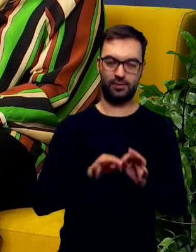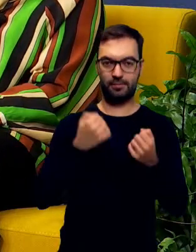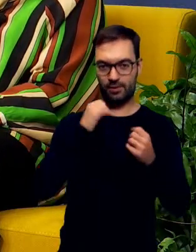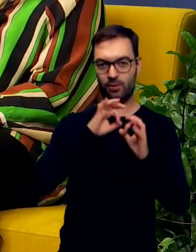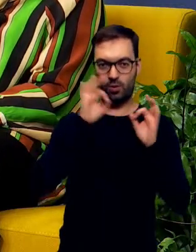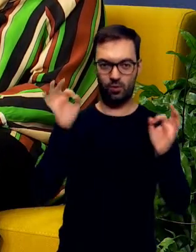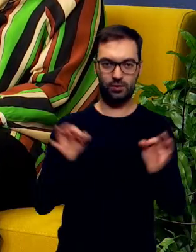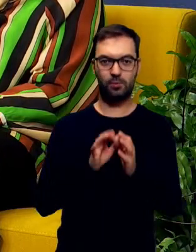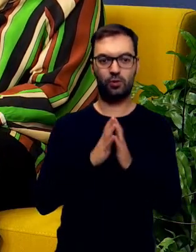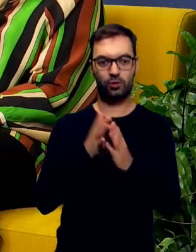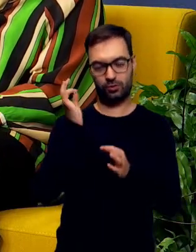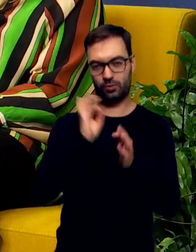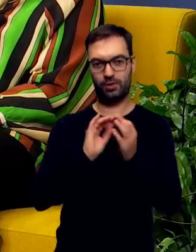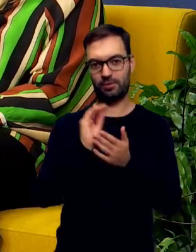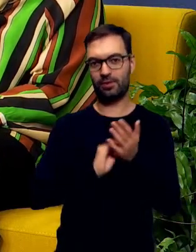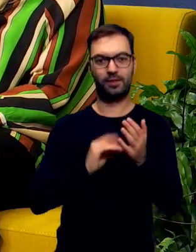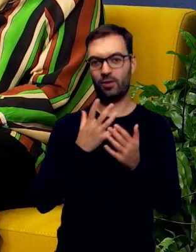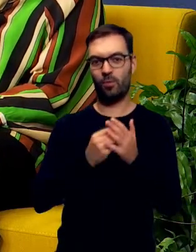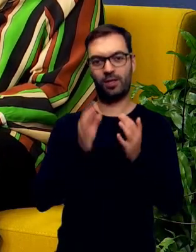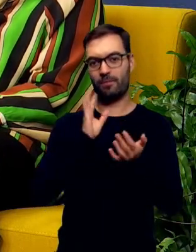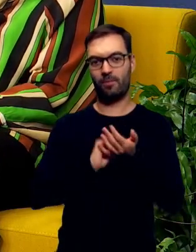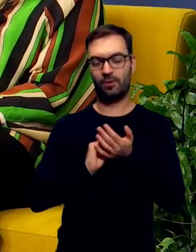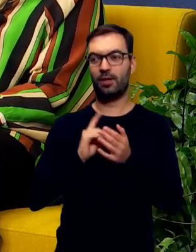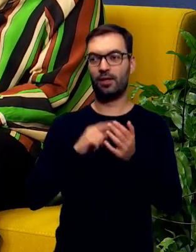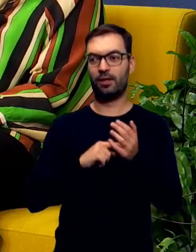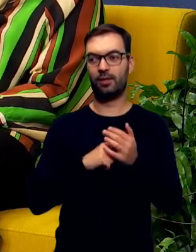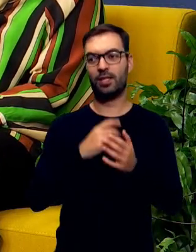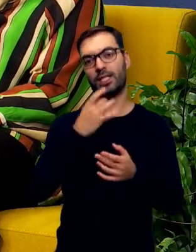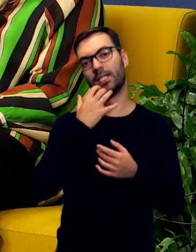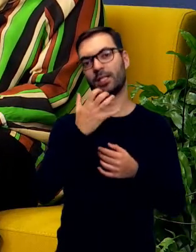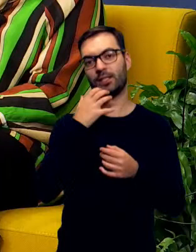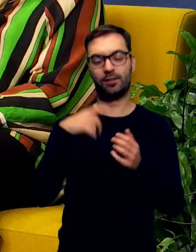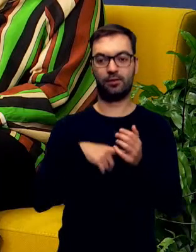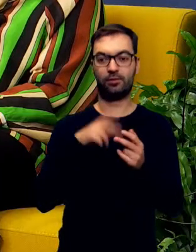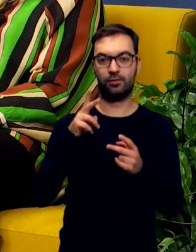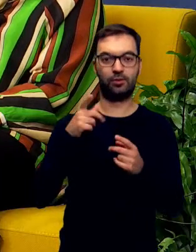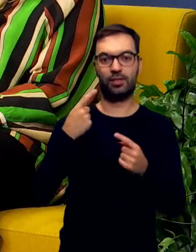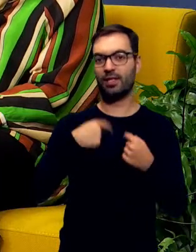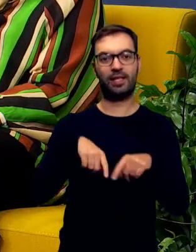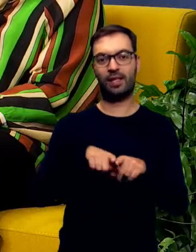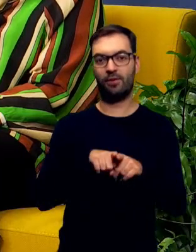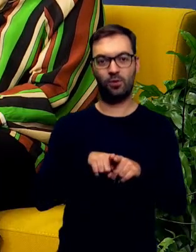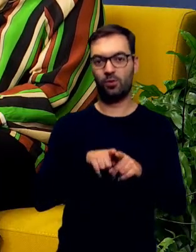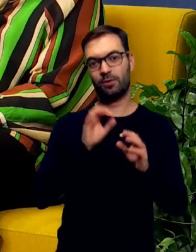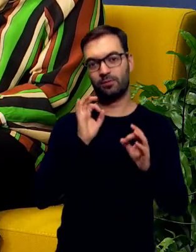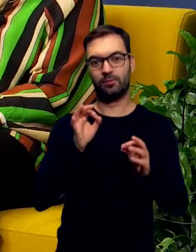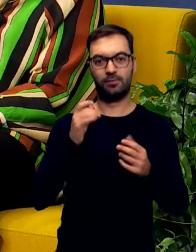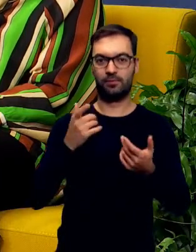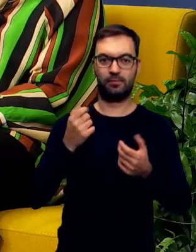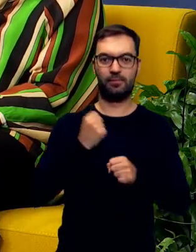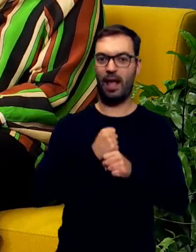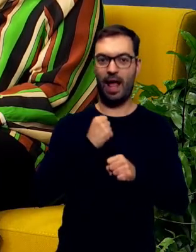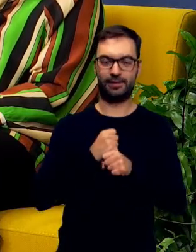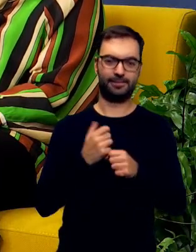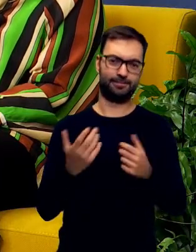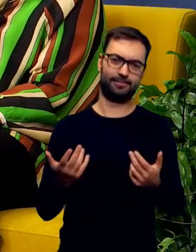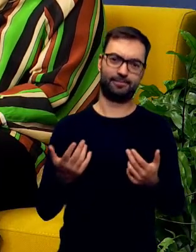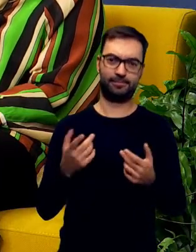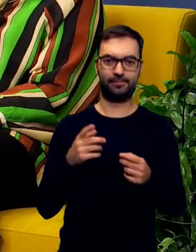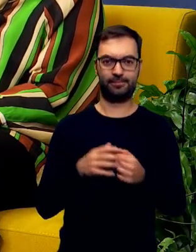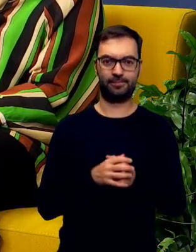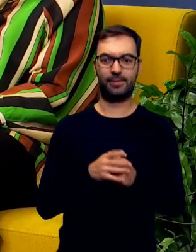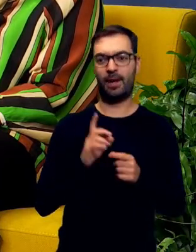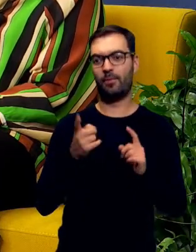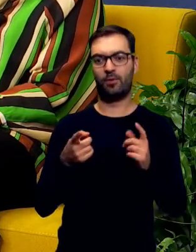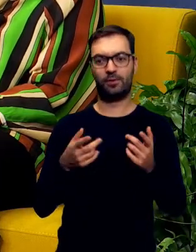bardzo, bo to wszystko jest w książce, nie ma sensu tego powtarzać, ale o to, że właśnie no, ktoś nie wykonuje swoich obowiązków tak jak